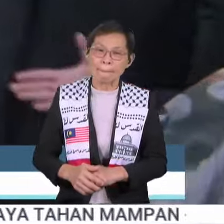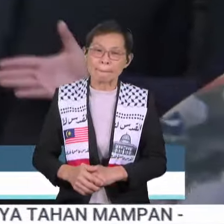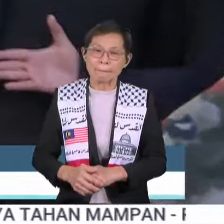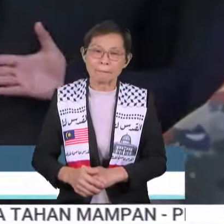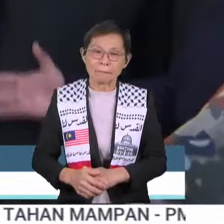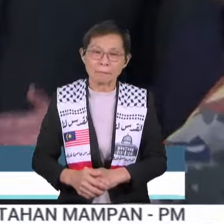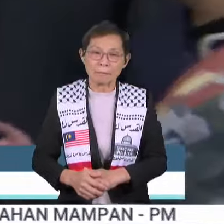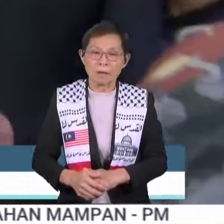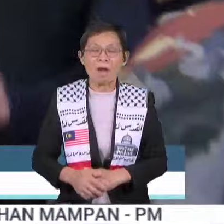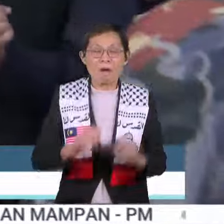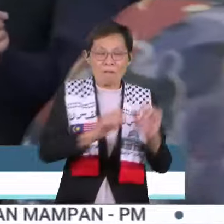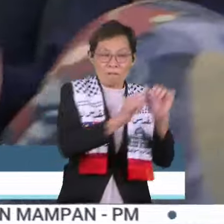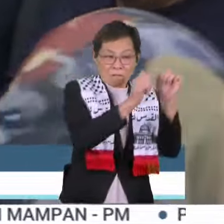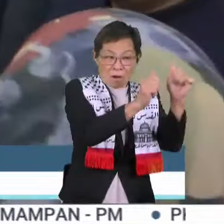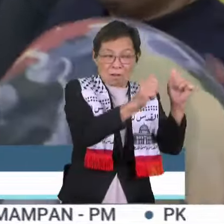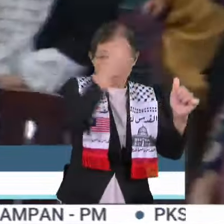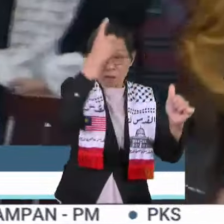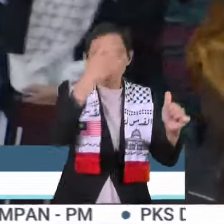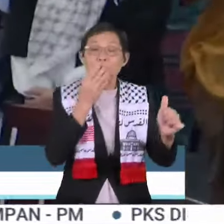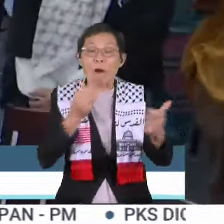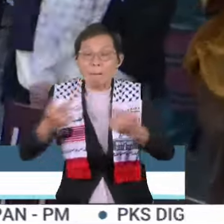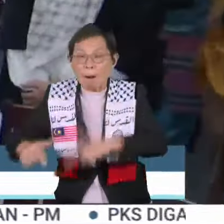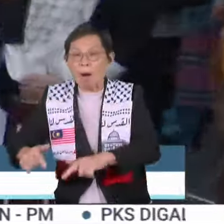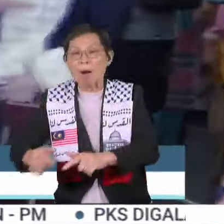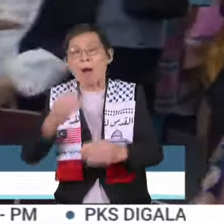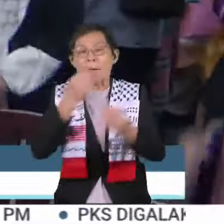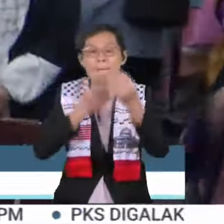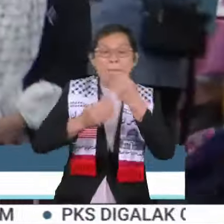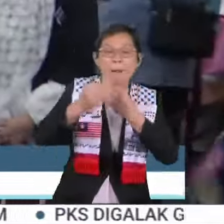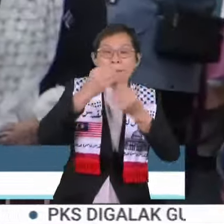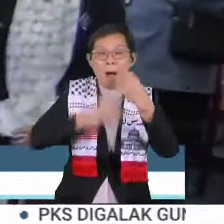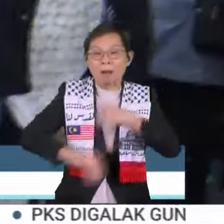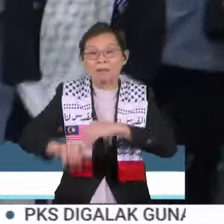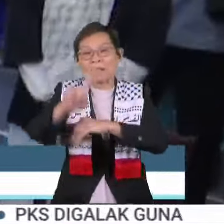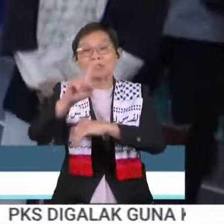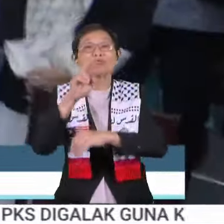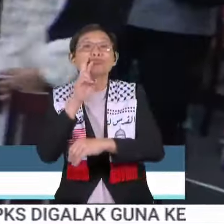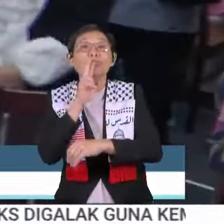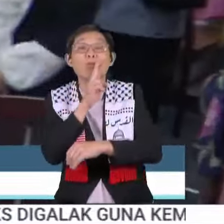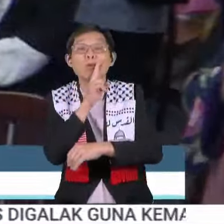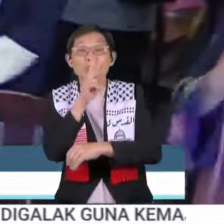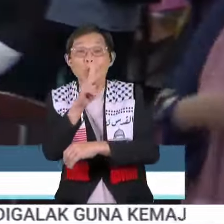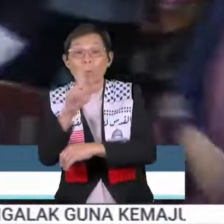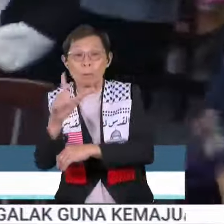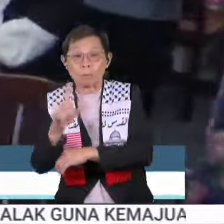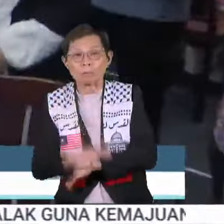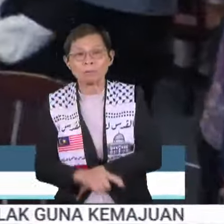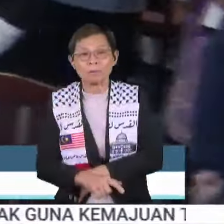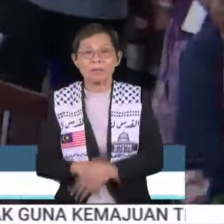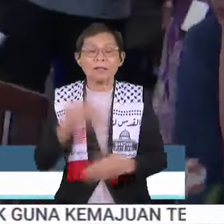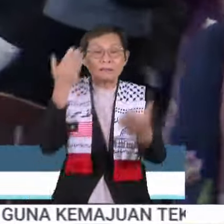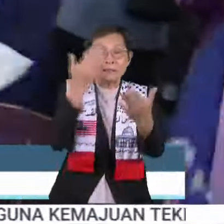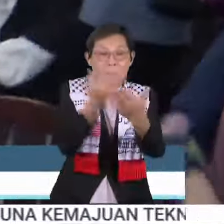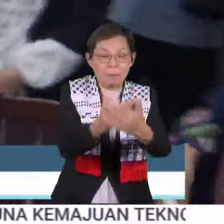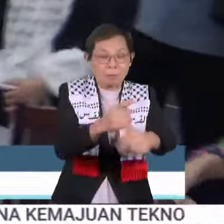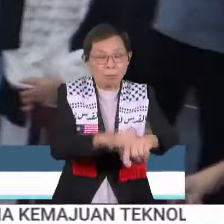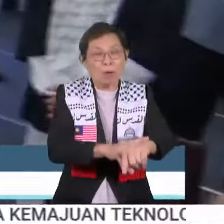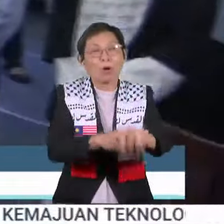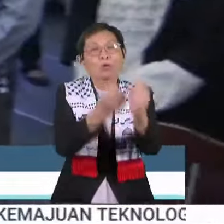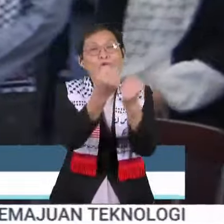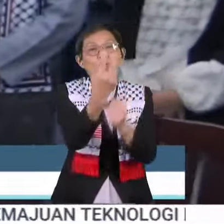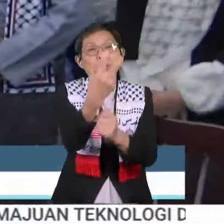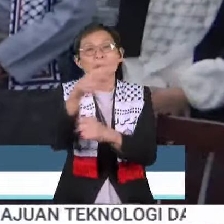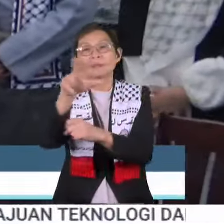hadir terdahulu Datuk Seri Anwar meluangkan masa menjamu selera di salah sebuah restoran di Ibu neegara beliau yang tiba kira-kira pukul